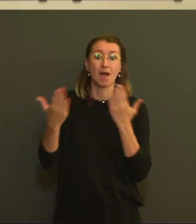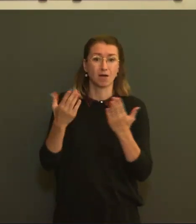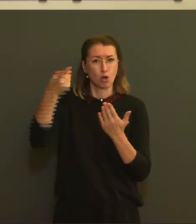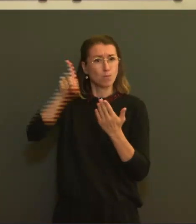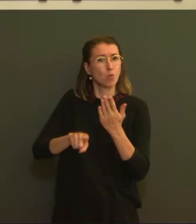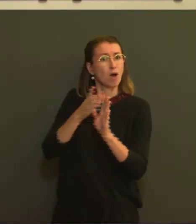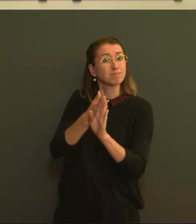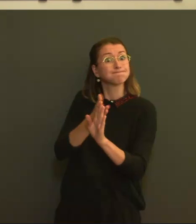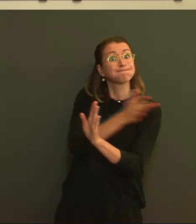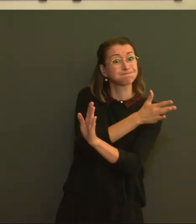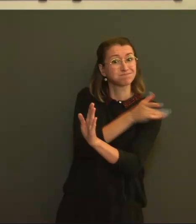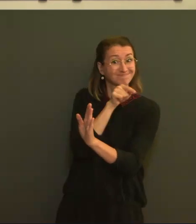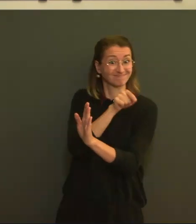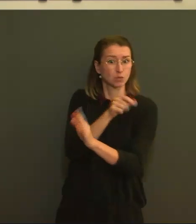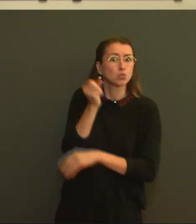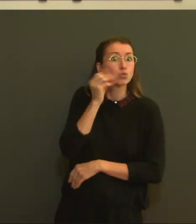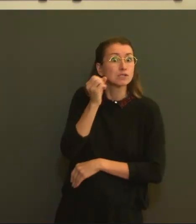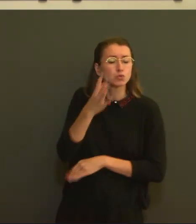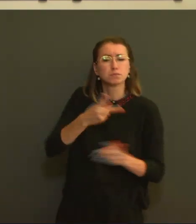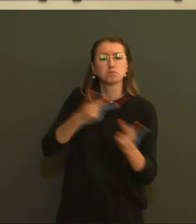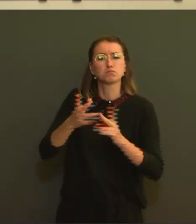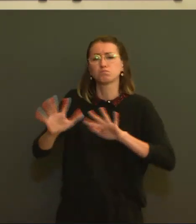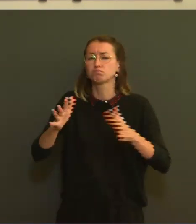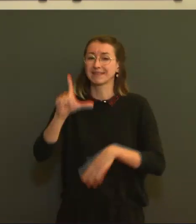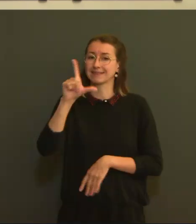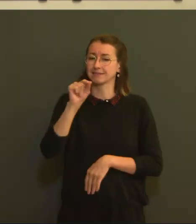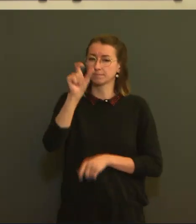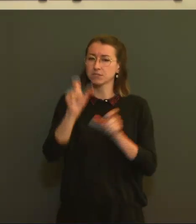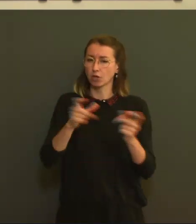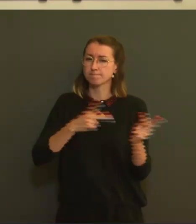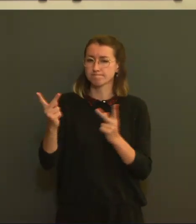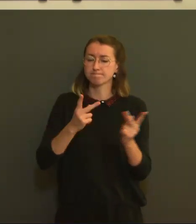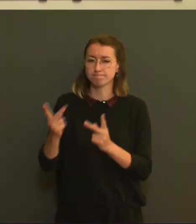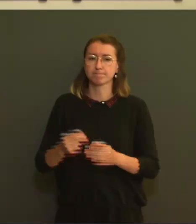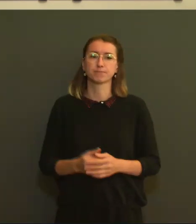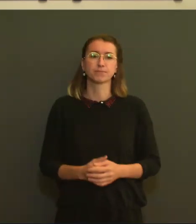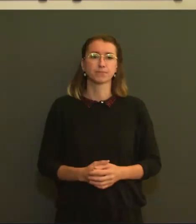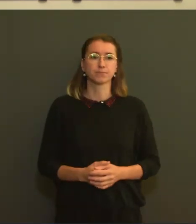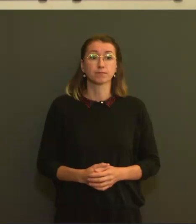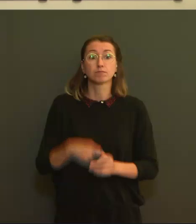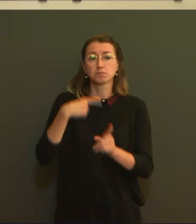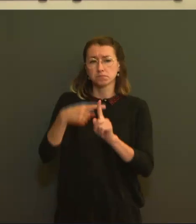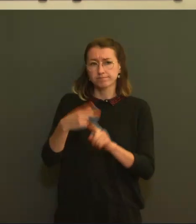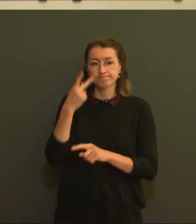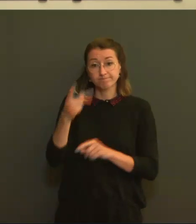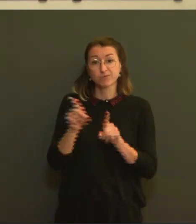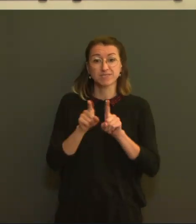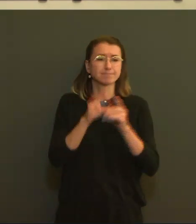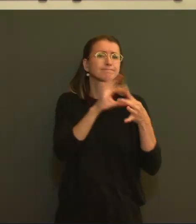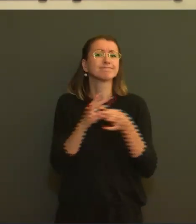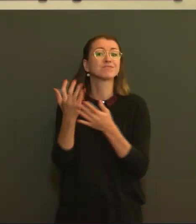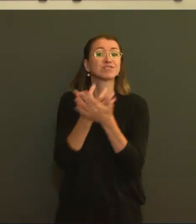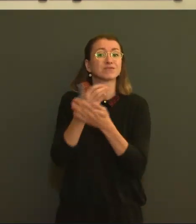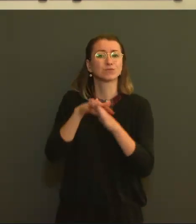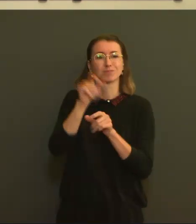jour. Alors, on constate également une augmentation significative du nombre de décès, alors qu'on avait